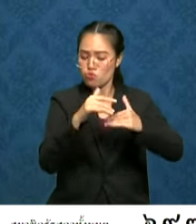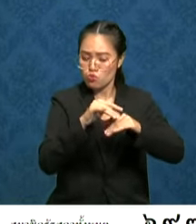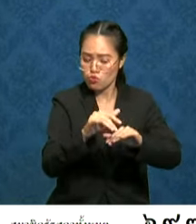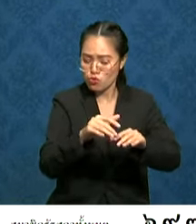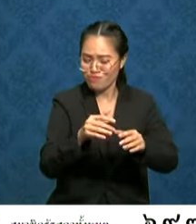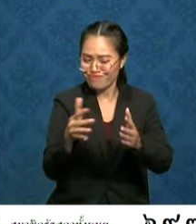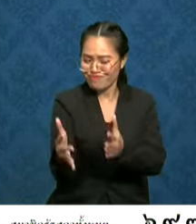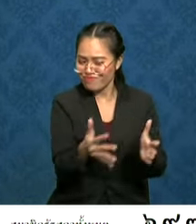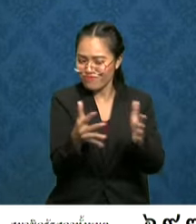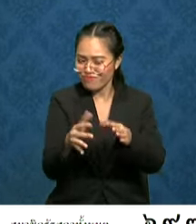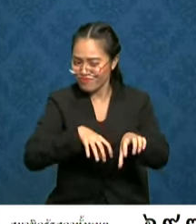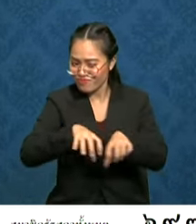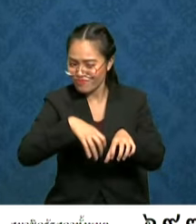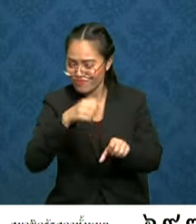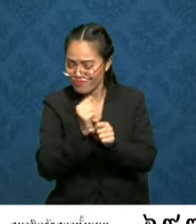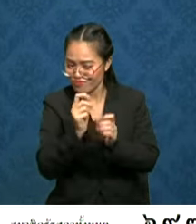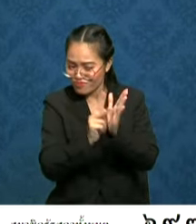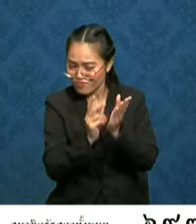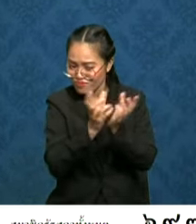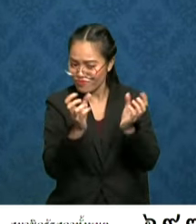การนี้อีกแล้วใช่หรือไ